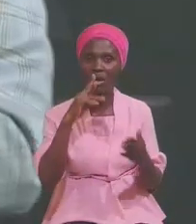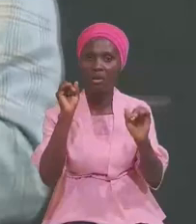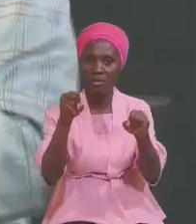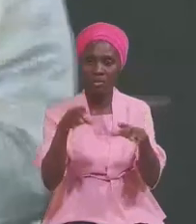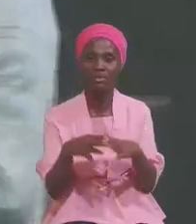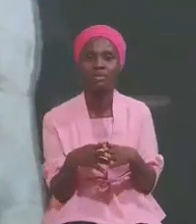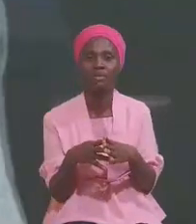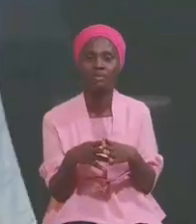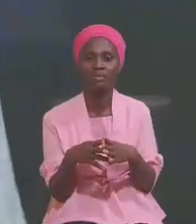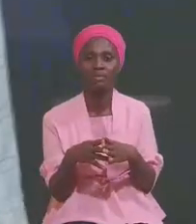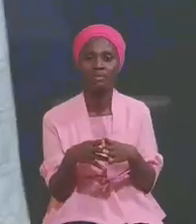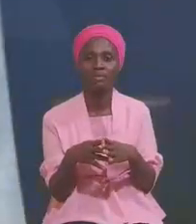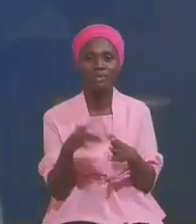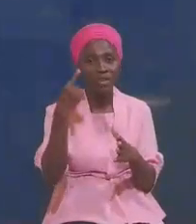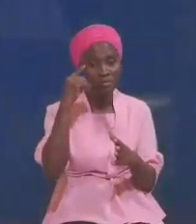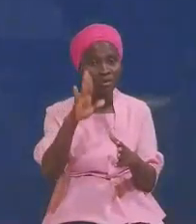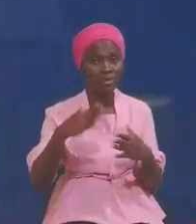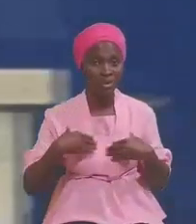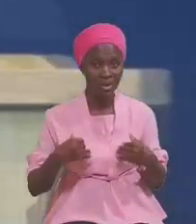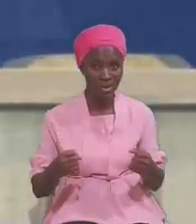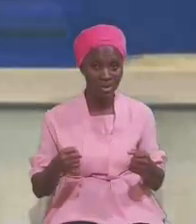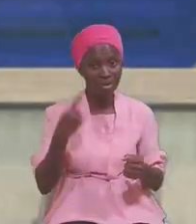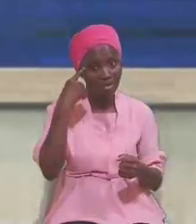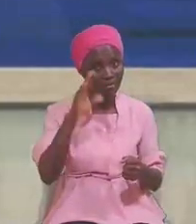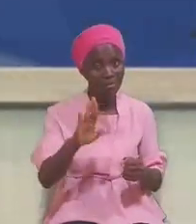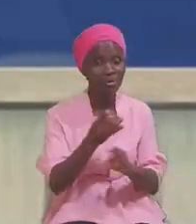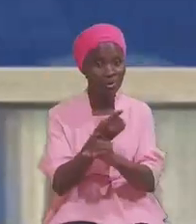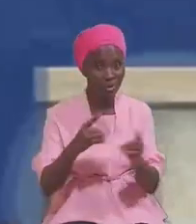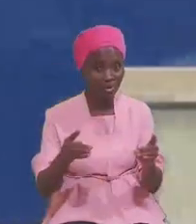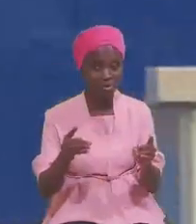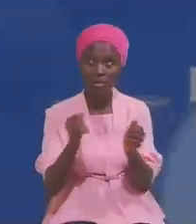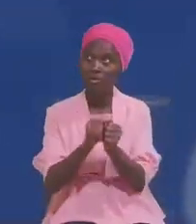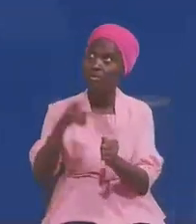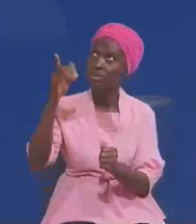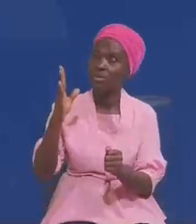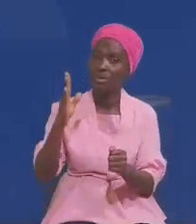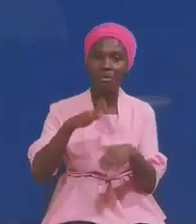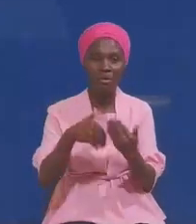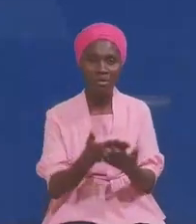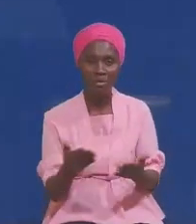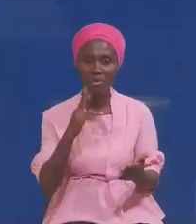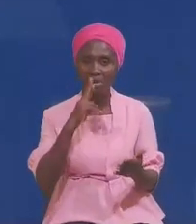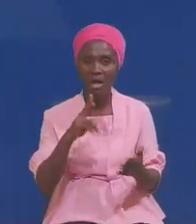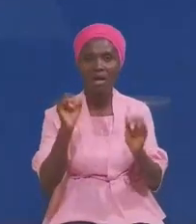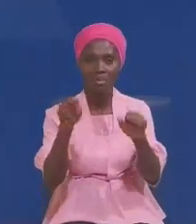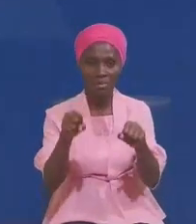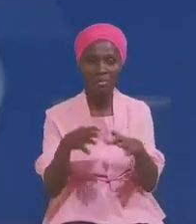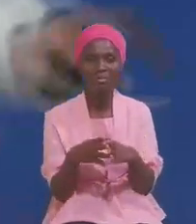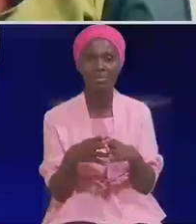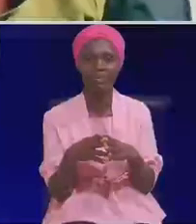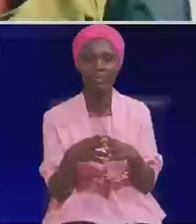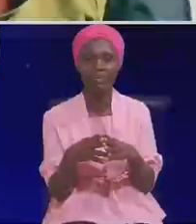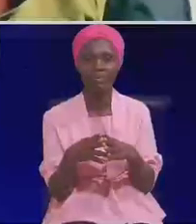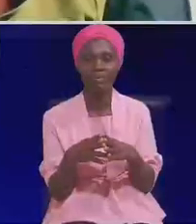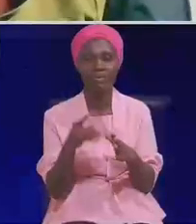Dieu, pour votre guérison, pour votre délivrance, car tout est possible à Dieu,